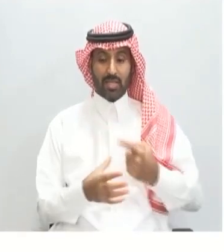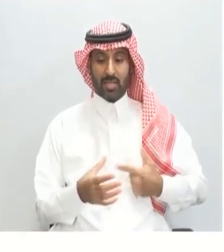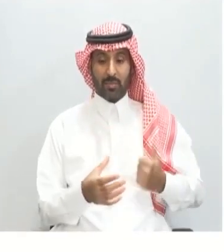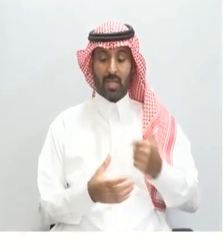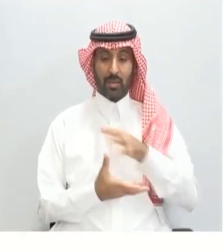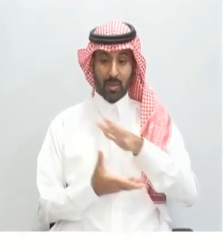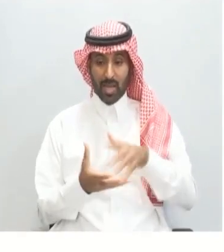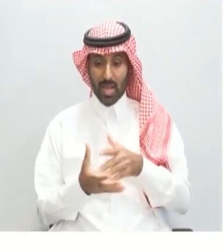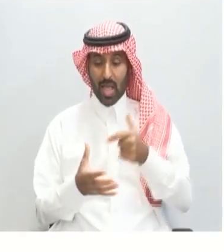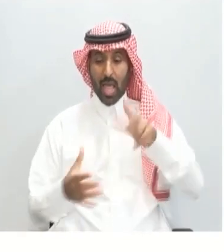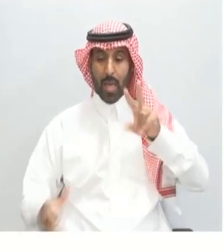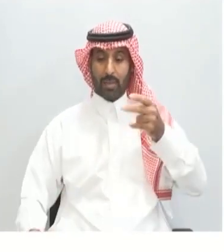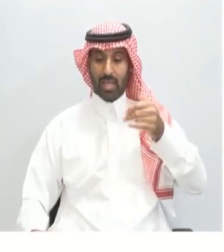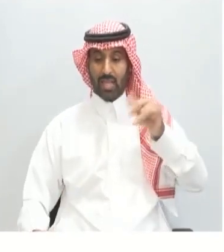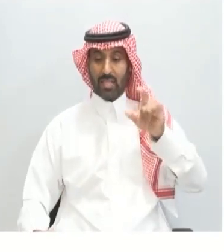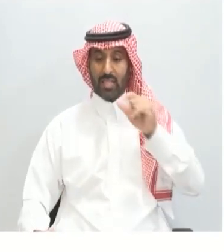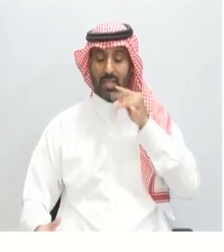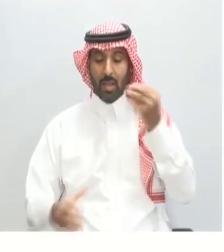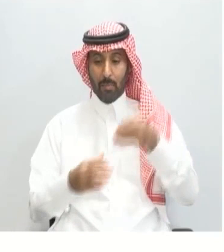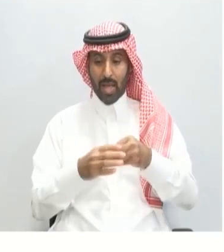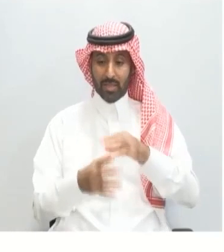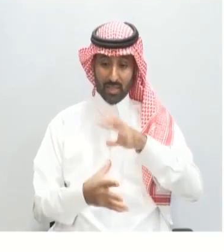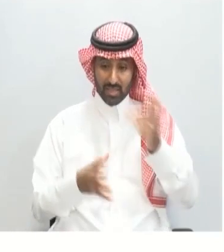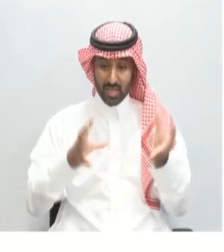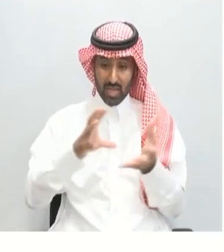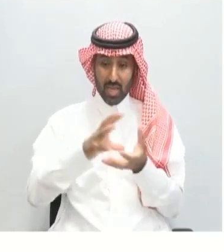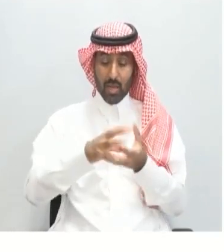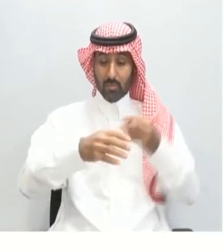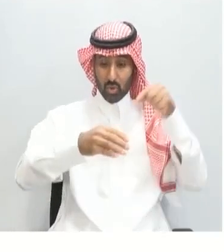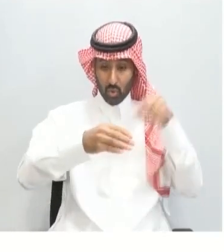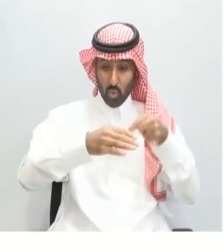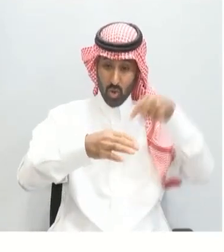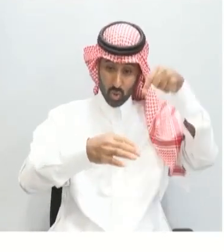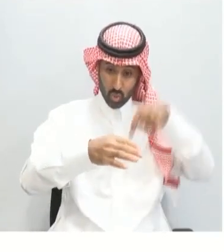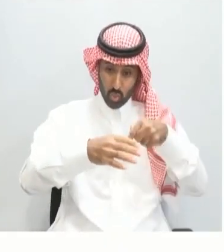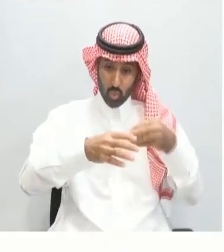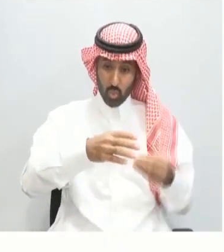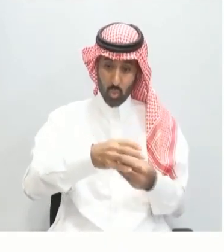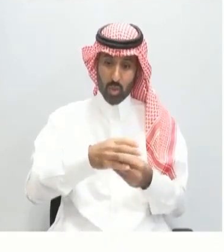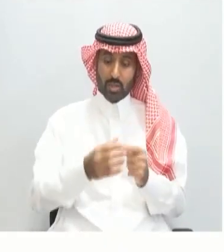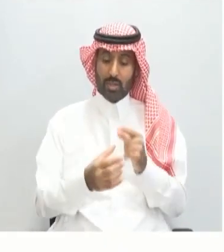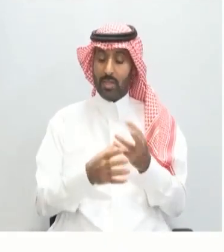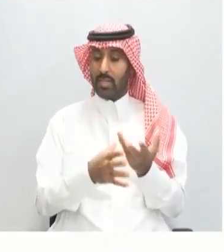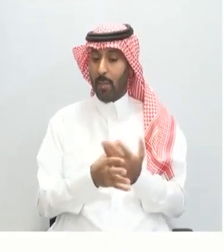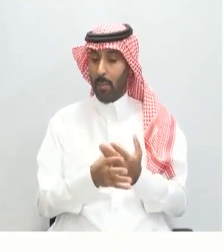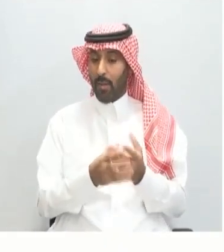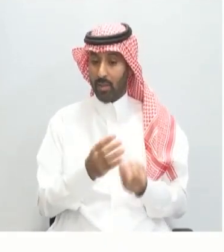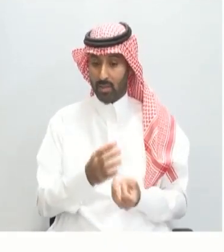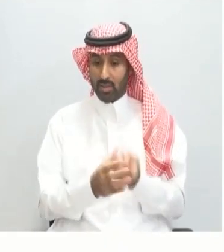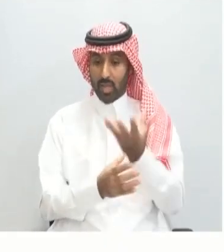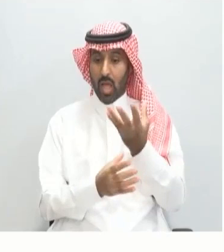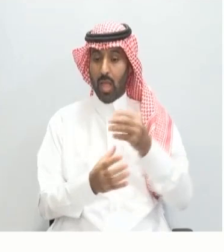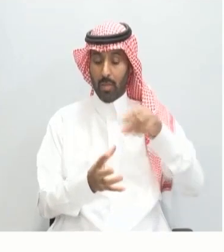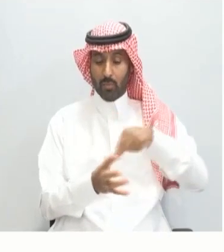بالعمليات الباطنيه ابناء وبناء الطلاب احسنتم لانها صادره من